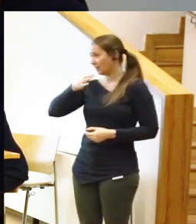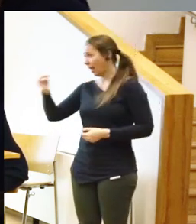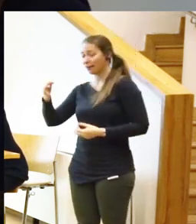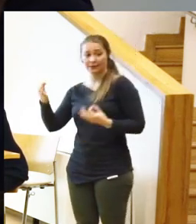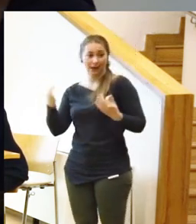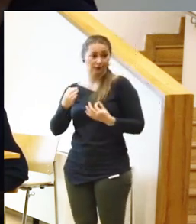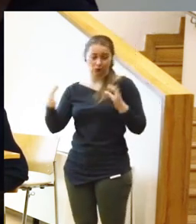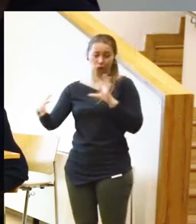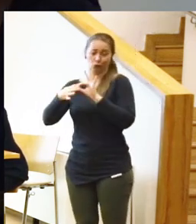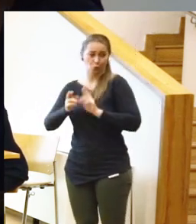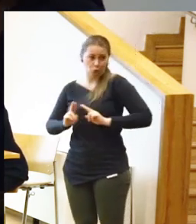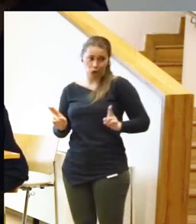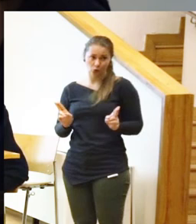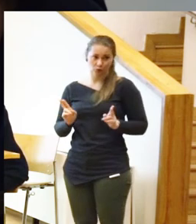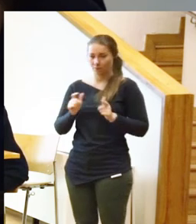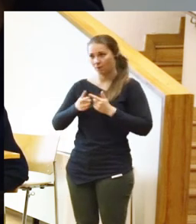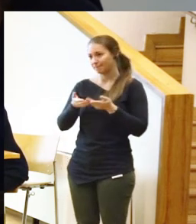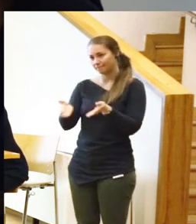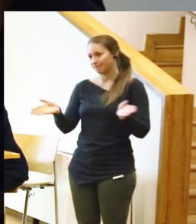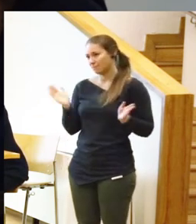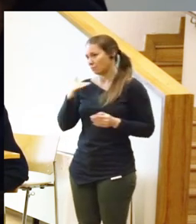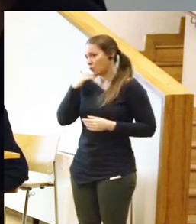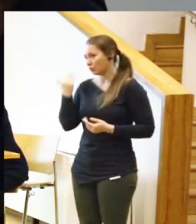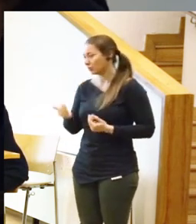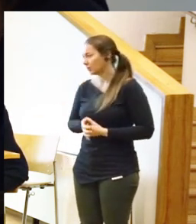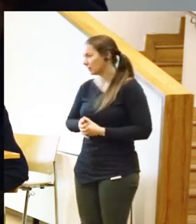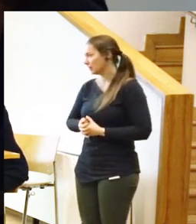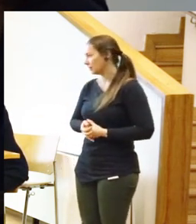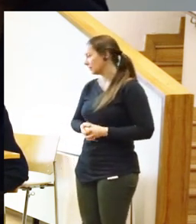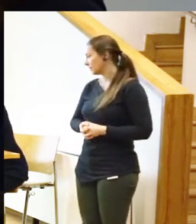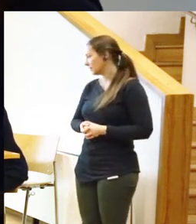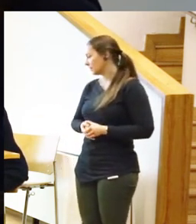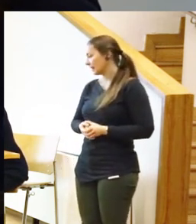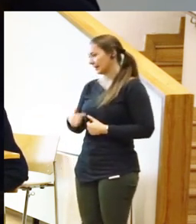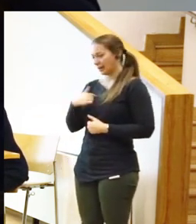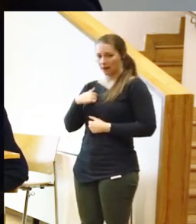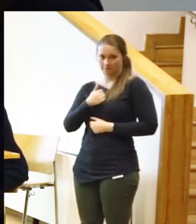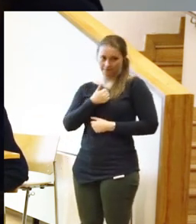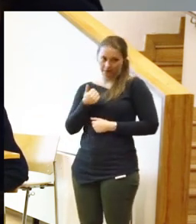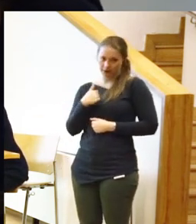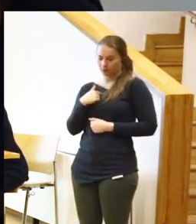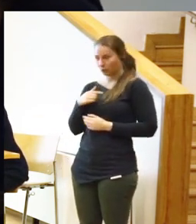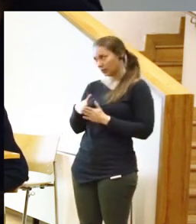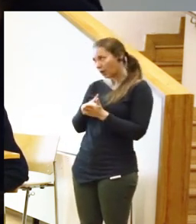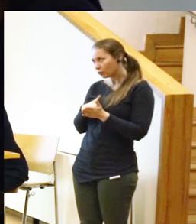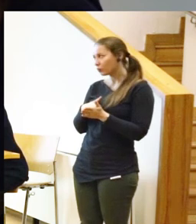jakože opravdu si tam každý můžete najít to téma, které vás zajímá. Já bych asi možná jenom